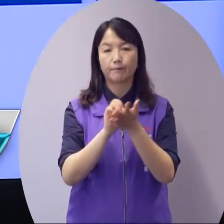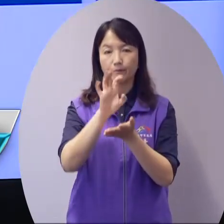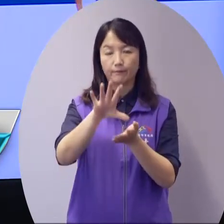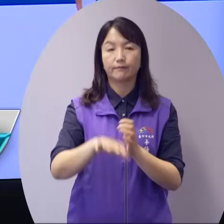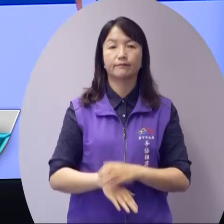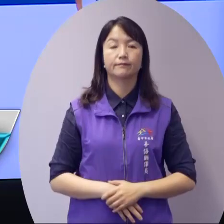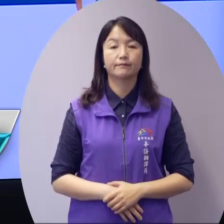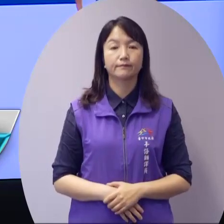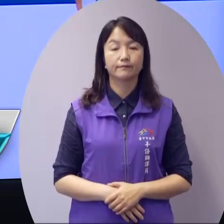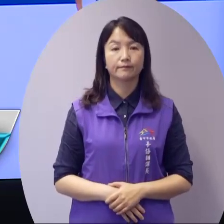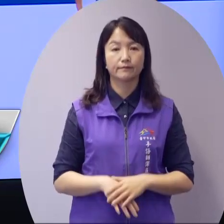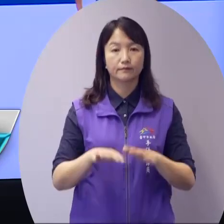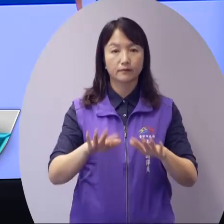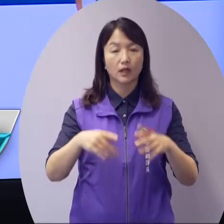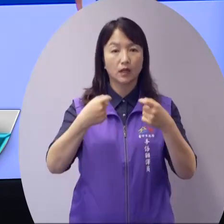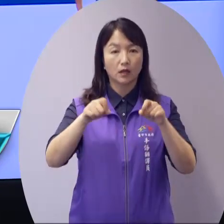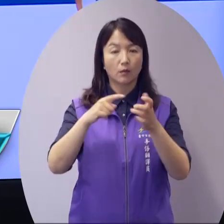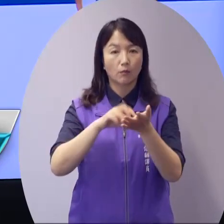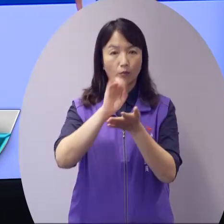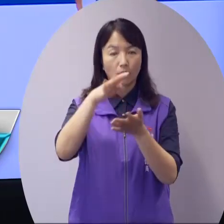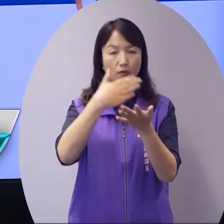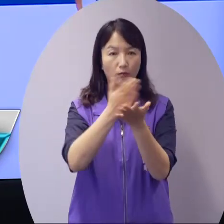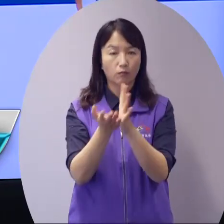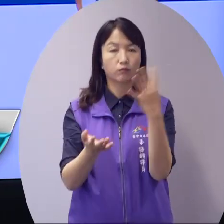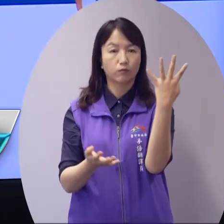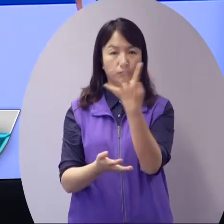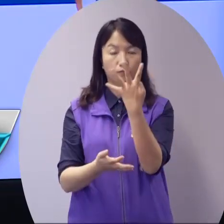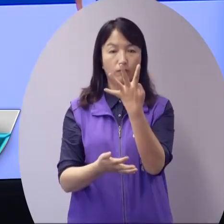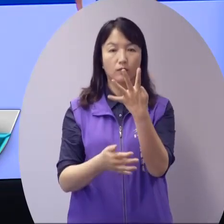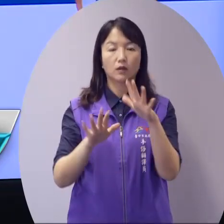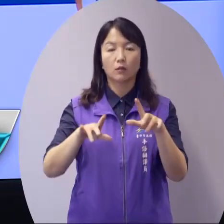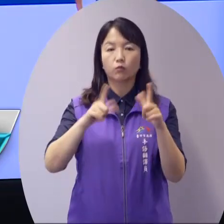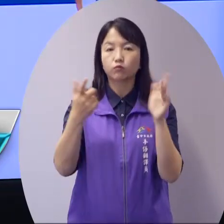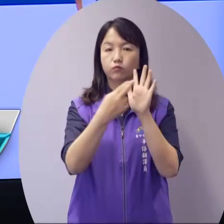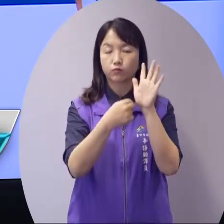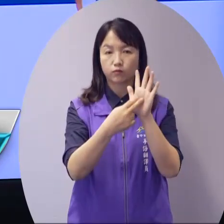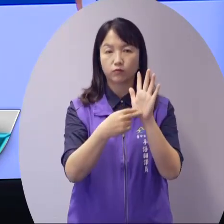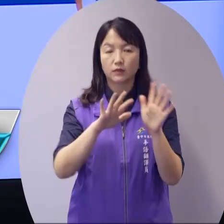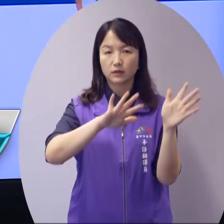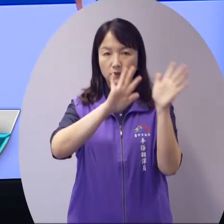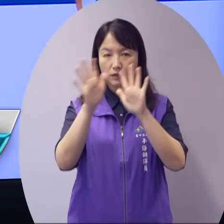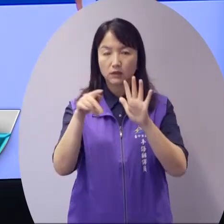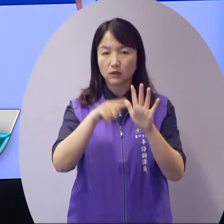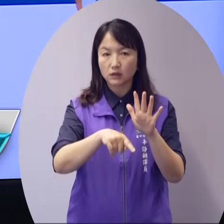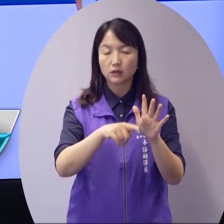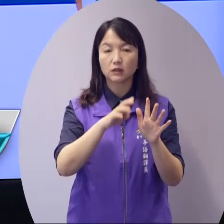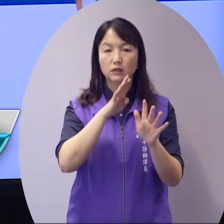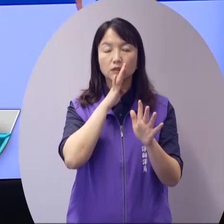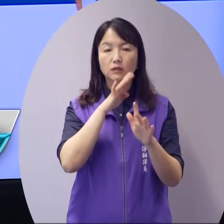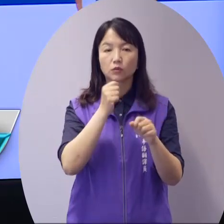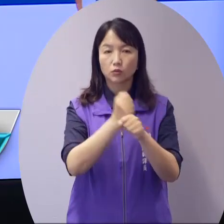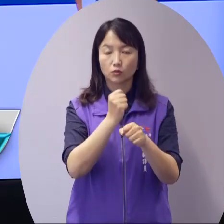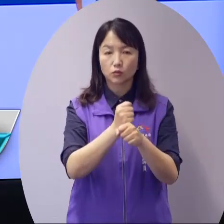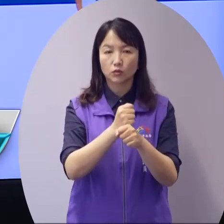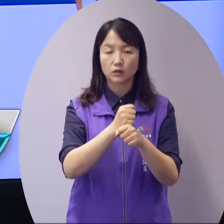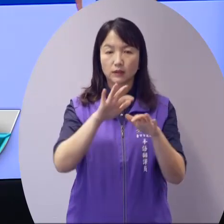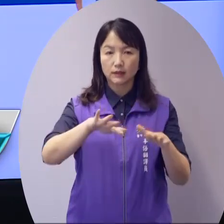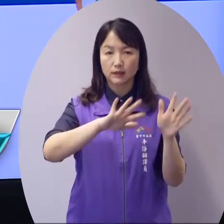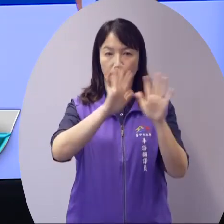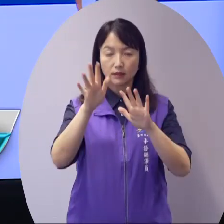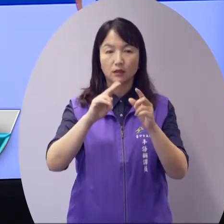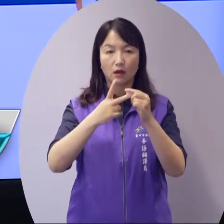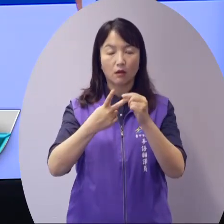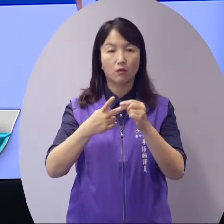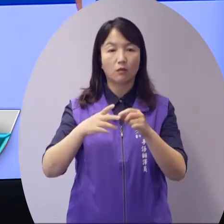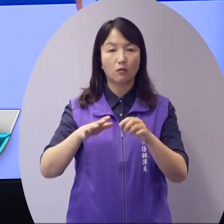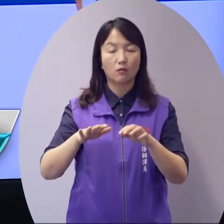一页。简报里面当然分四个部分，我们会大概说明一下过去小黄公车的一些现况，跟